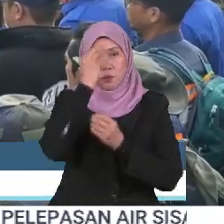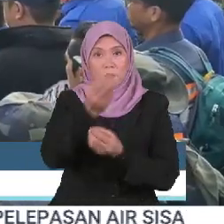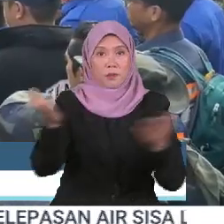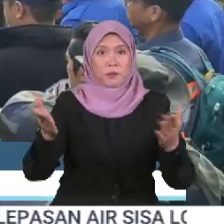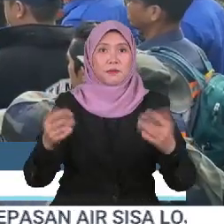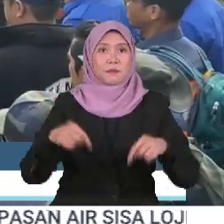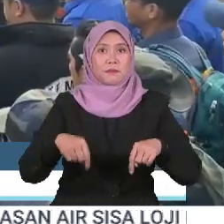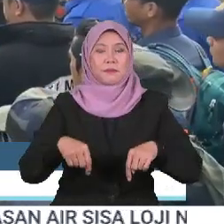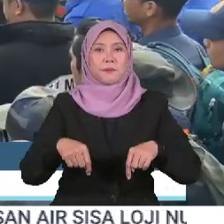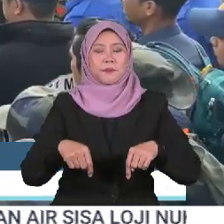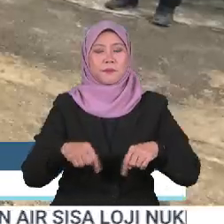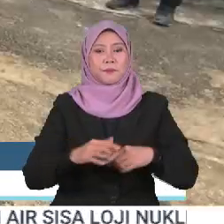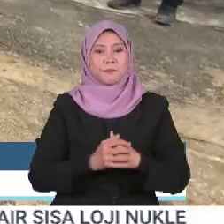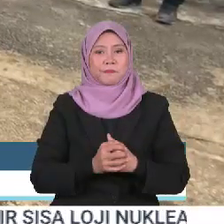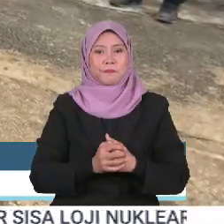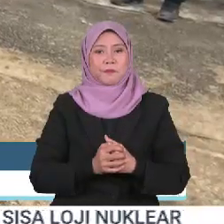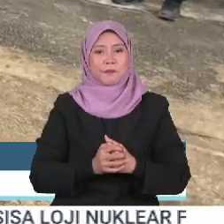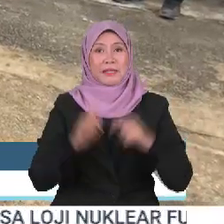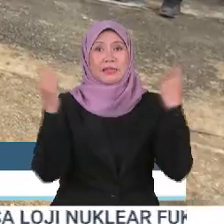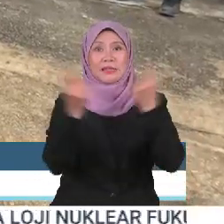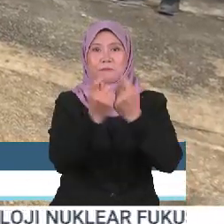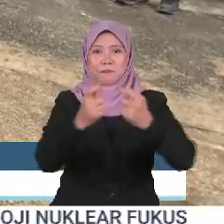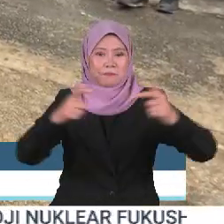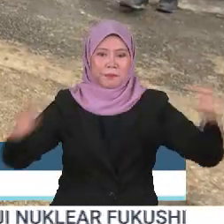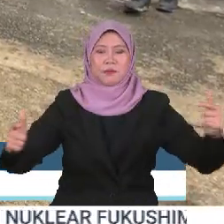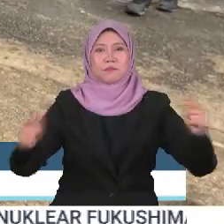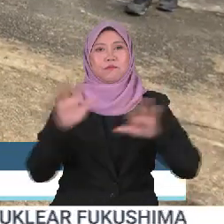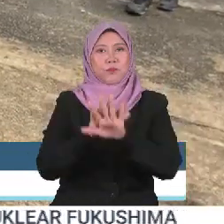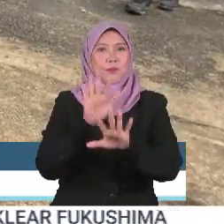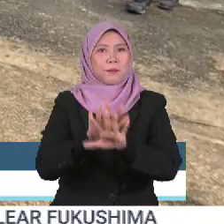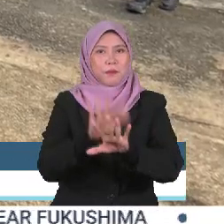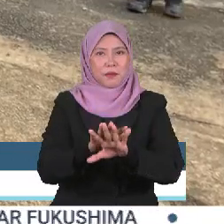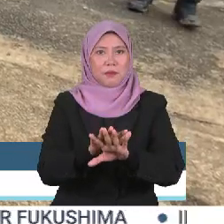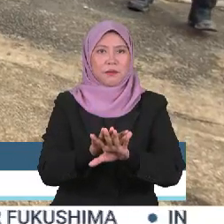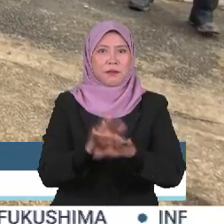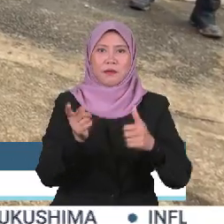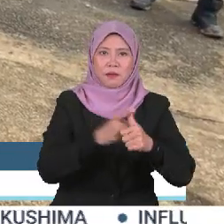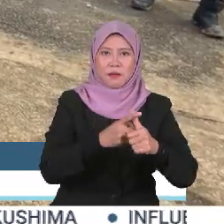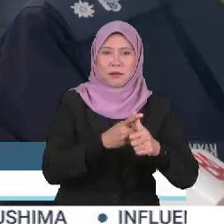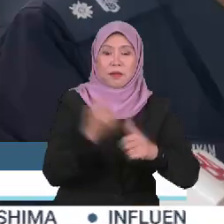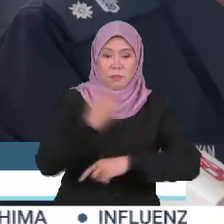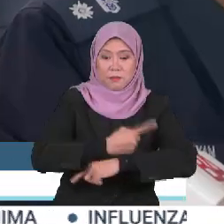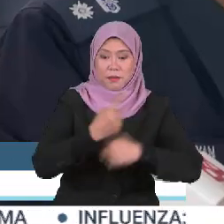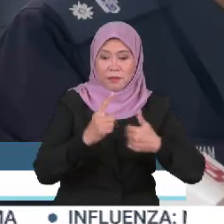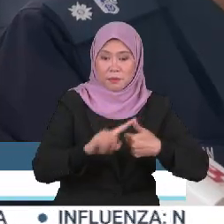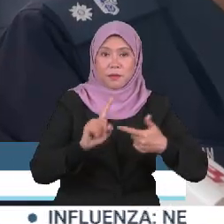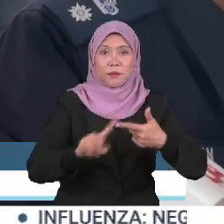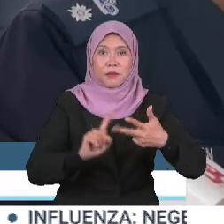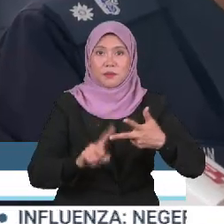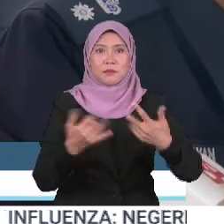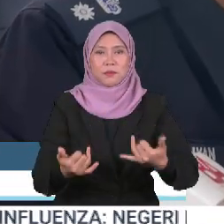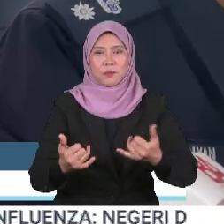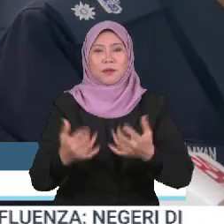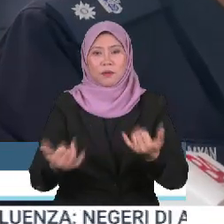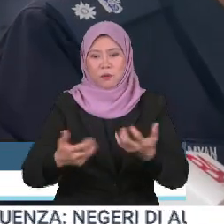peroperasian dalam berskala besar. Okey. Lebih ramai daripada hari pertama, hari kedua, hari ketiga. Dan ini